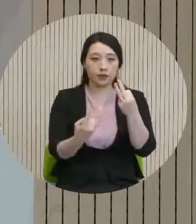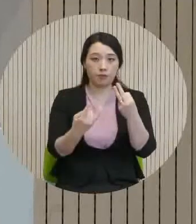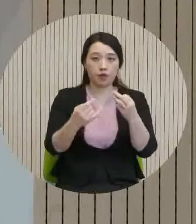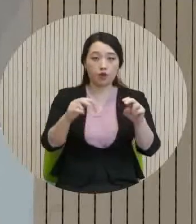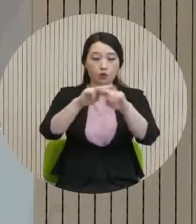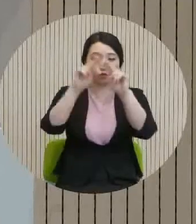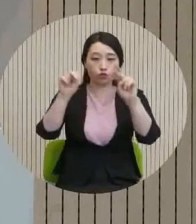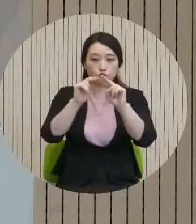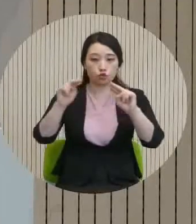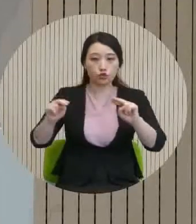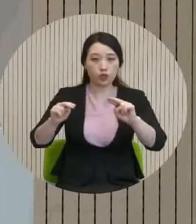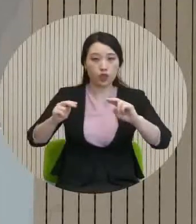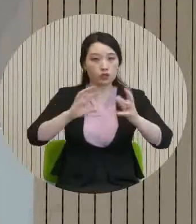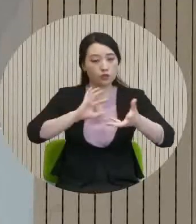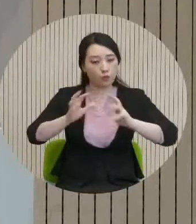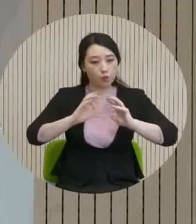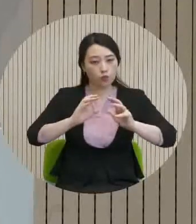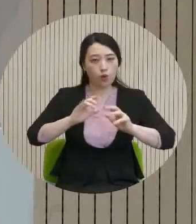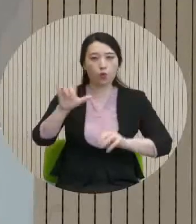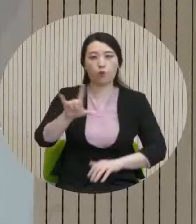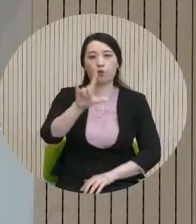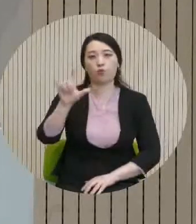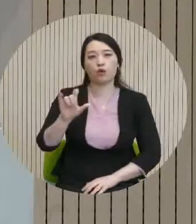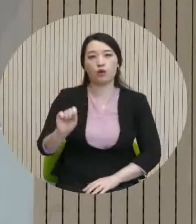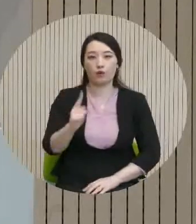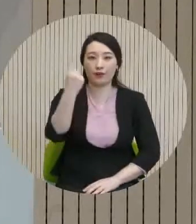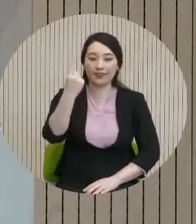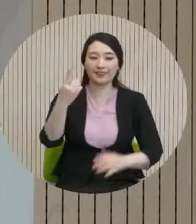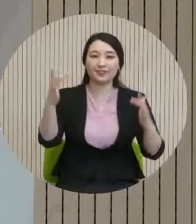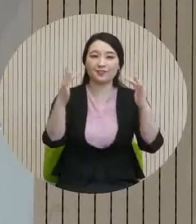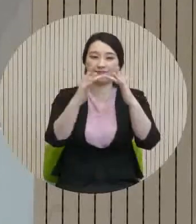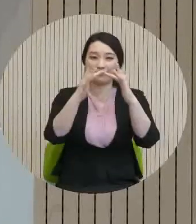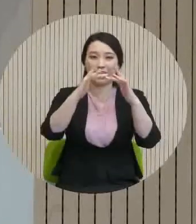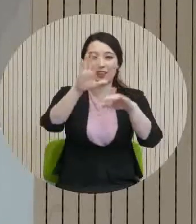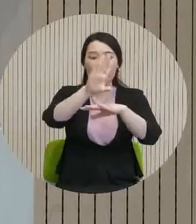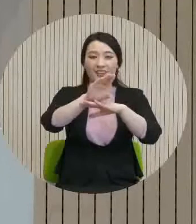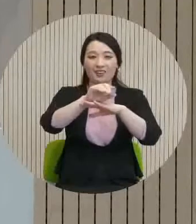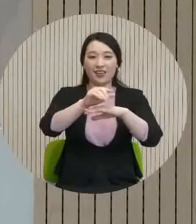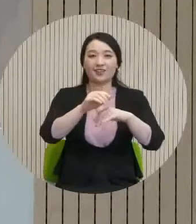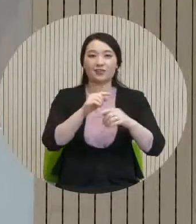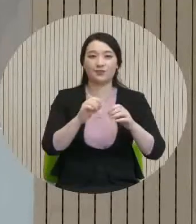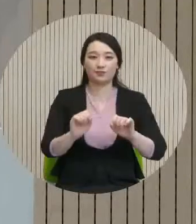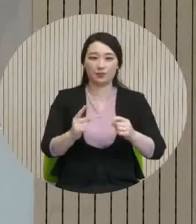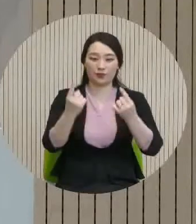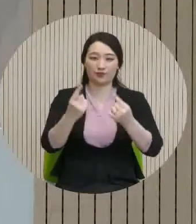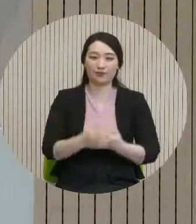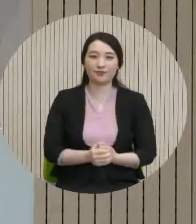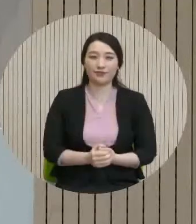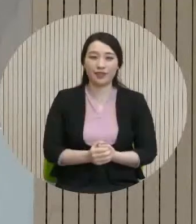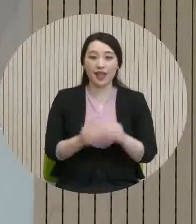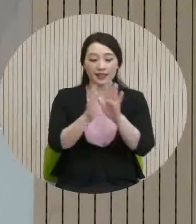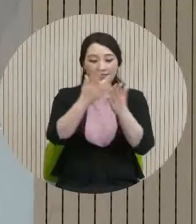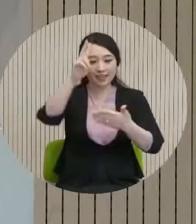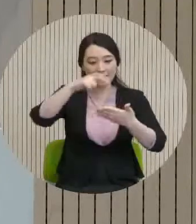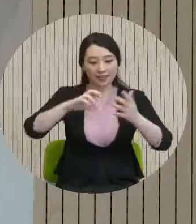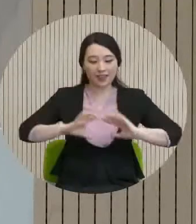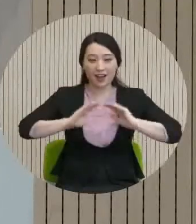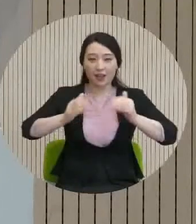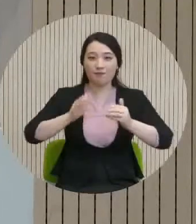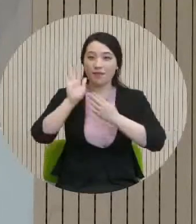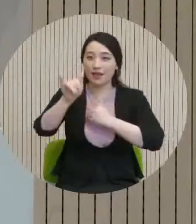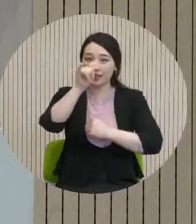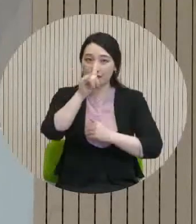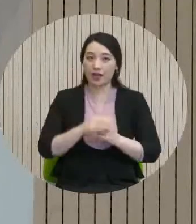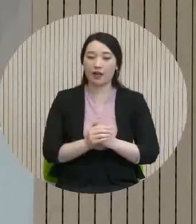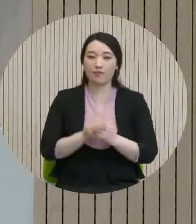심포지움은 코로나19 상황으로 인해서 온라인으로 진행이 된다는 점입니다. 책 읽는 나라에 미래가 있다. The topic 미래를